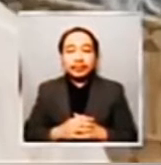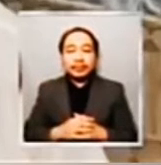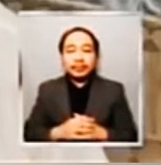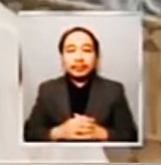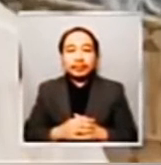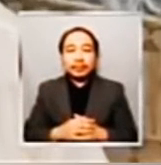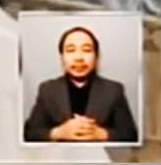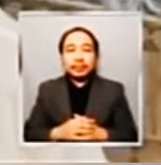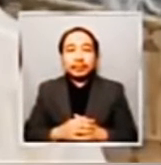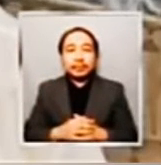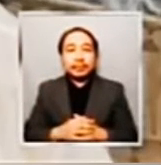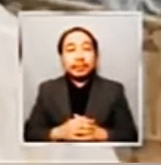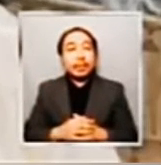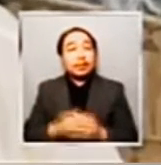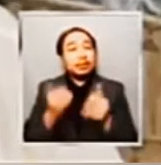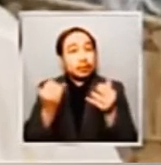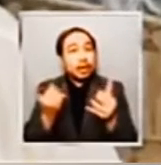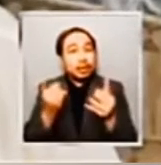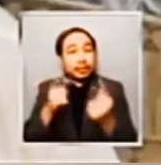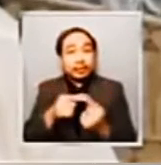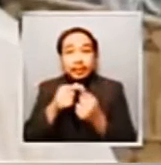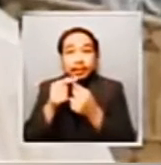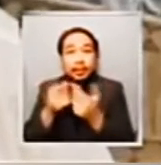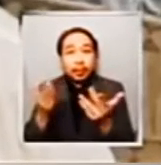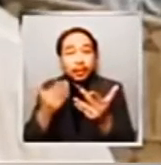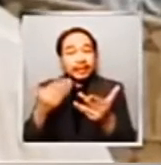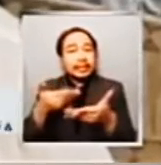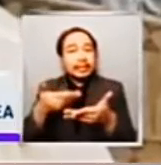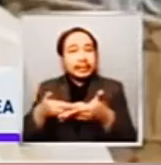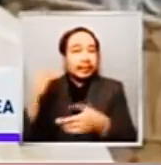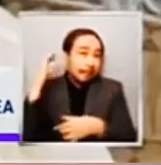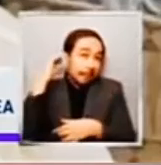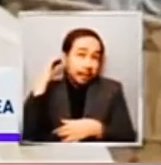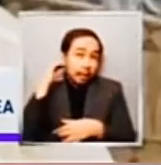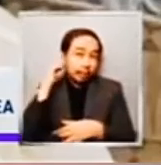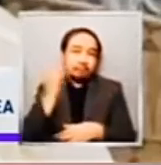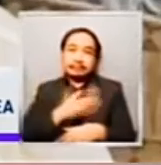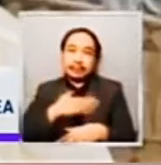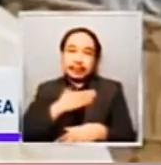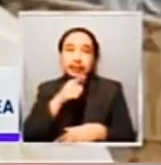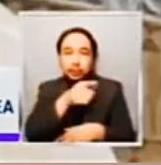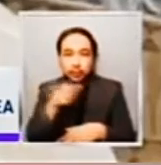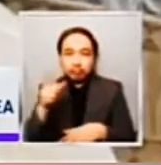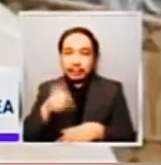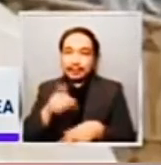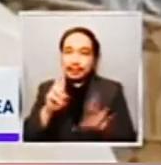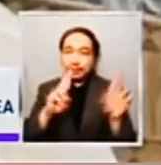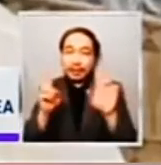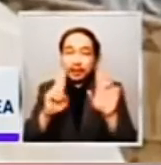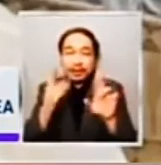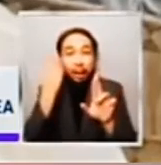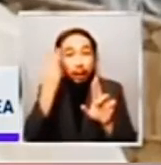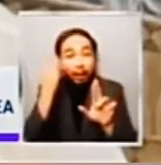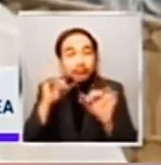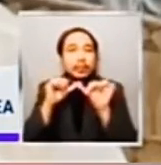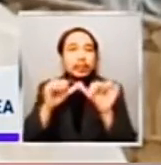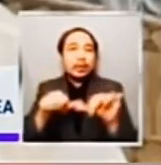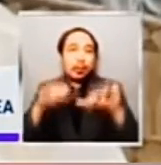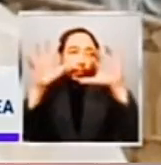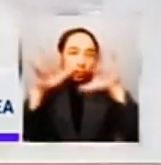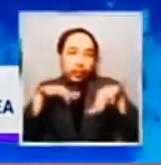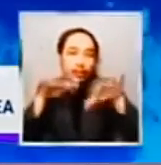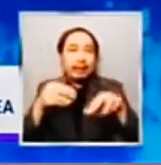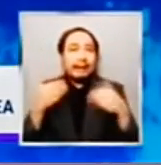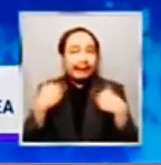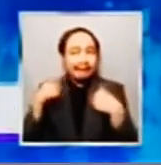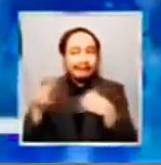O mga kapuso ha, lalo na po dyan sa mga taga Mindanao, manatili kayong I am ready dahil patuloy na magpapaulan yung low pressure area na